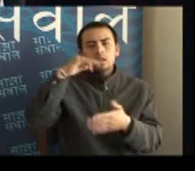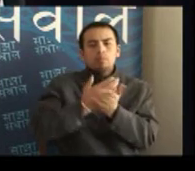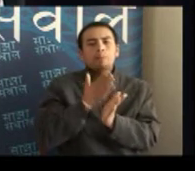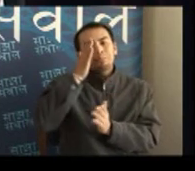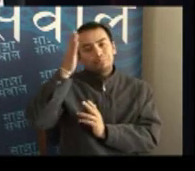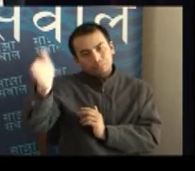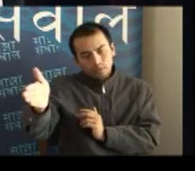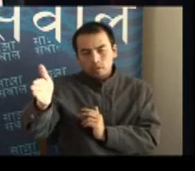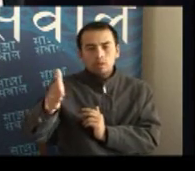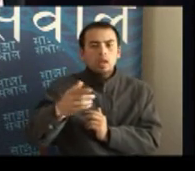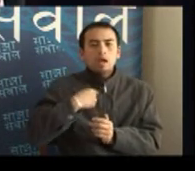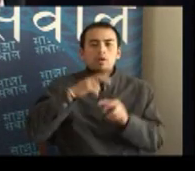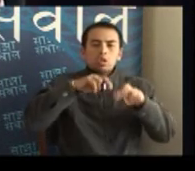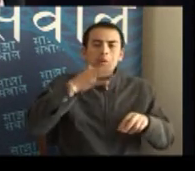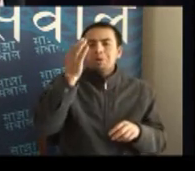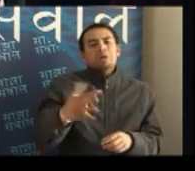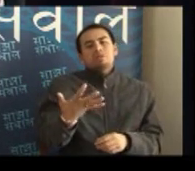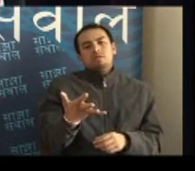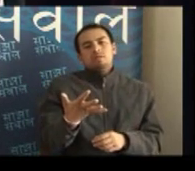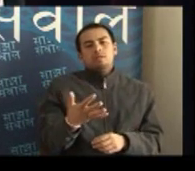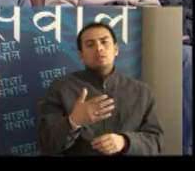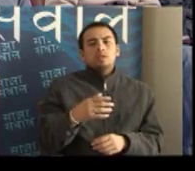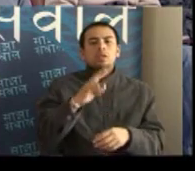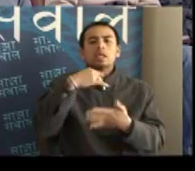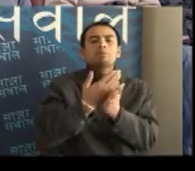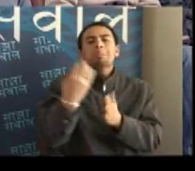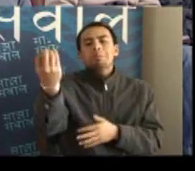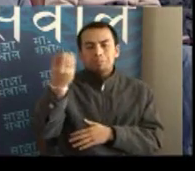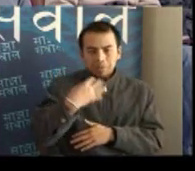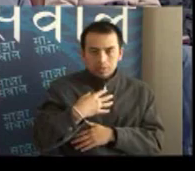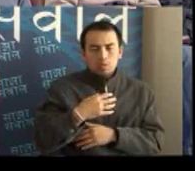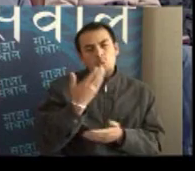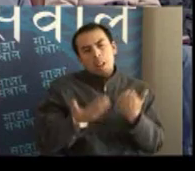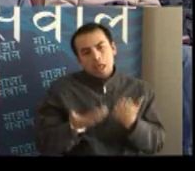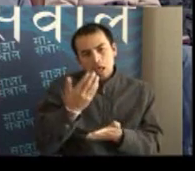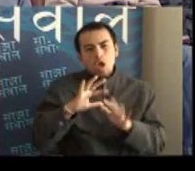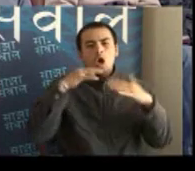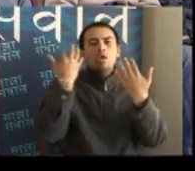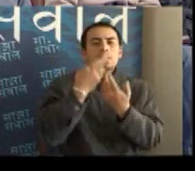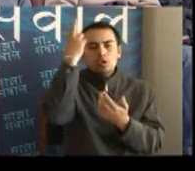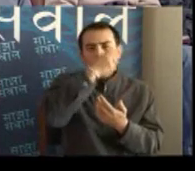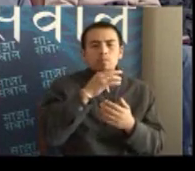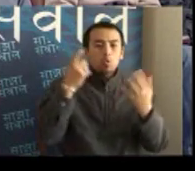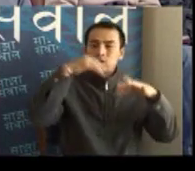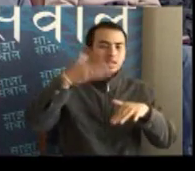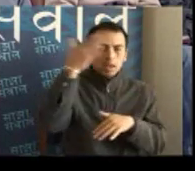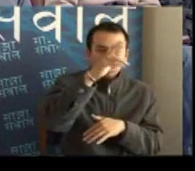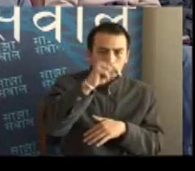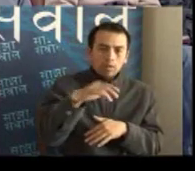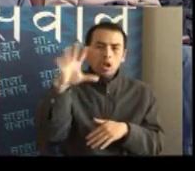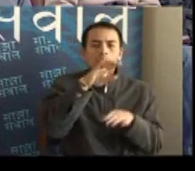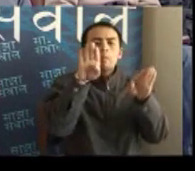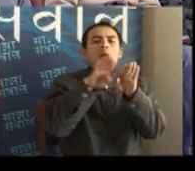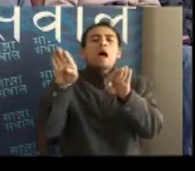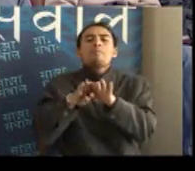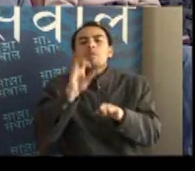विभागमा गएको थिएँ, हामीसँग तथ्याङ्क नै छैन। के भन्नुभयो उहाँहरूले, कमसेकम अन्तर्राष्ट्रिय रूपमा सेमिनारमा जाँदा सबैसँग एकरूपता